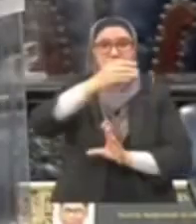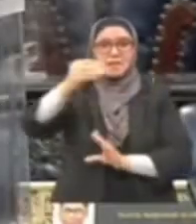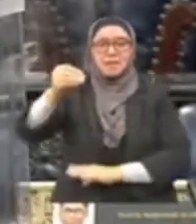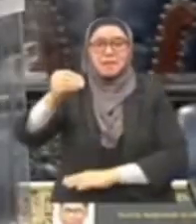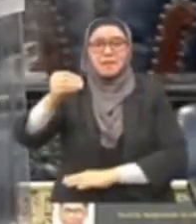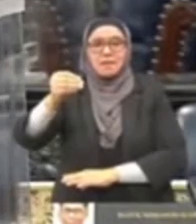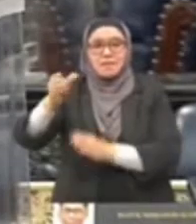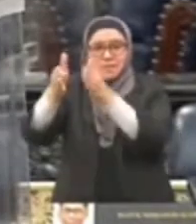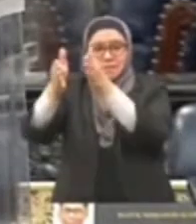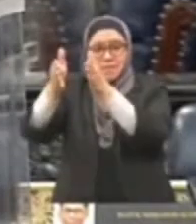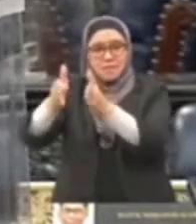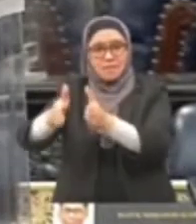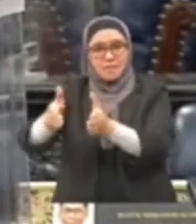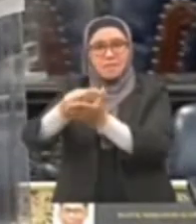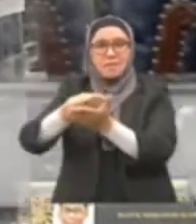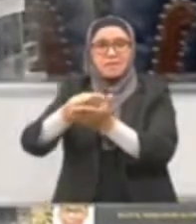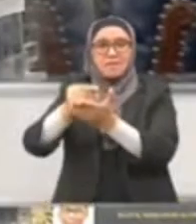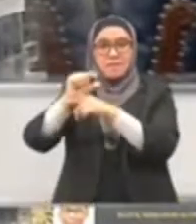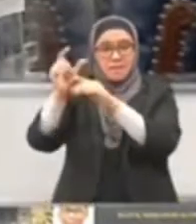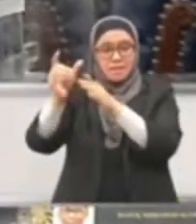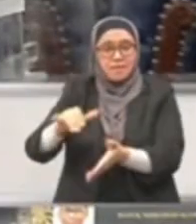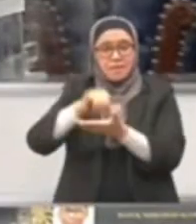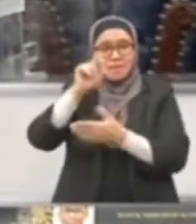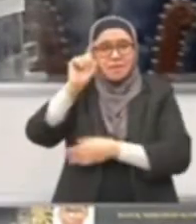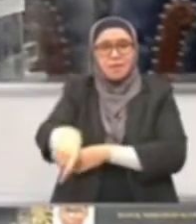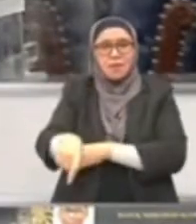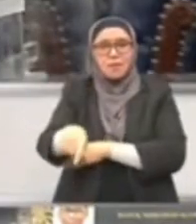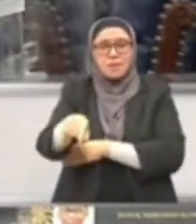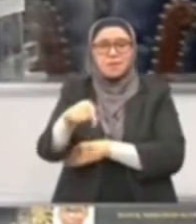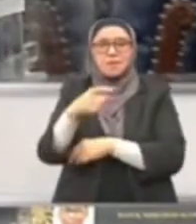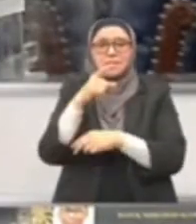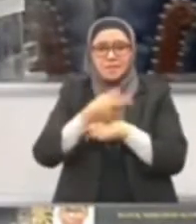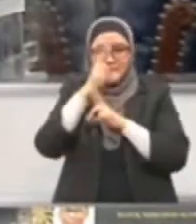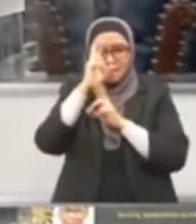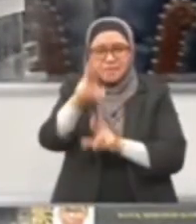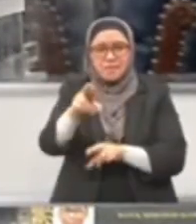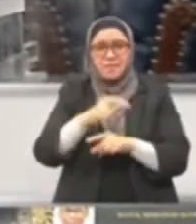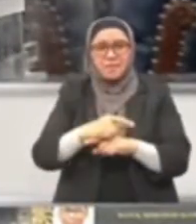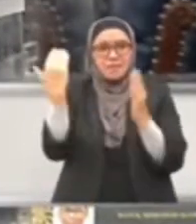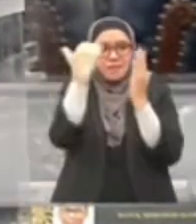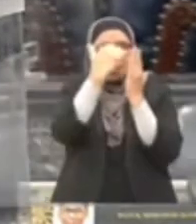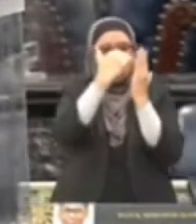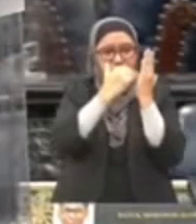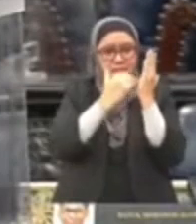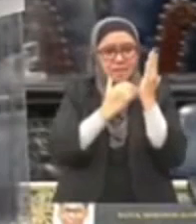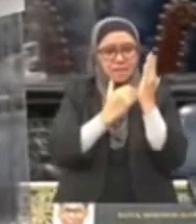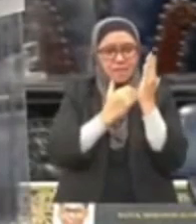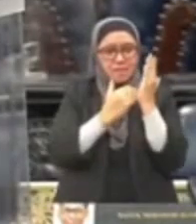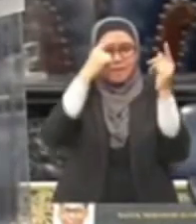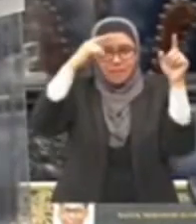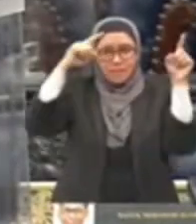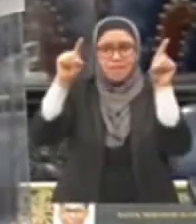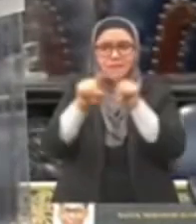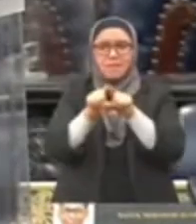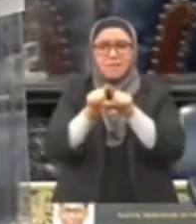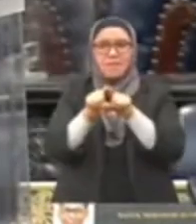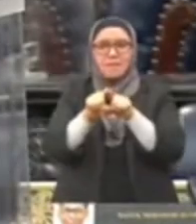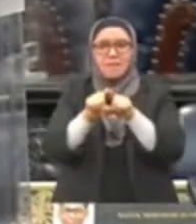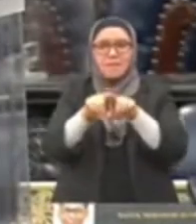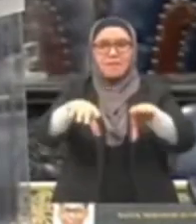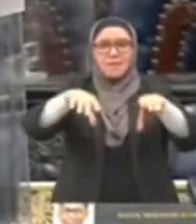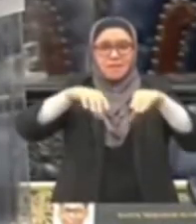oleh to Expect pengenaan faedah merupakan satu keputusan commission yang disetujui oleh sebuah bank dan pelanggannya semasa